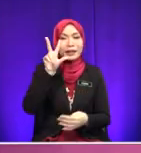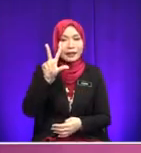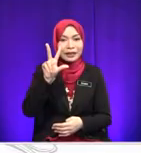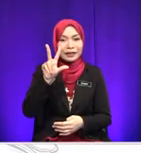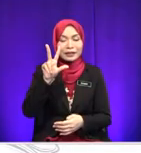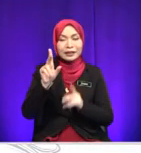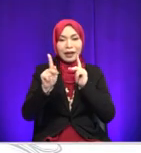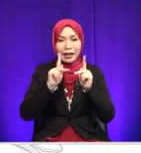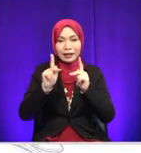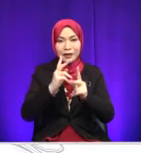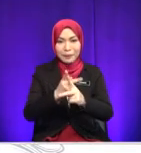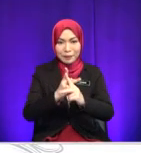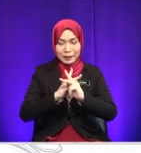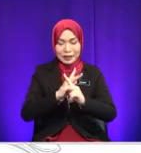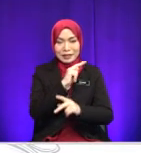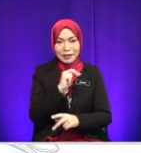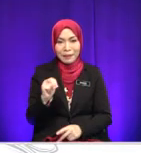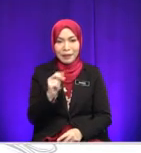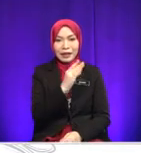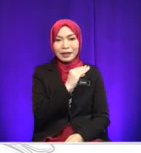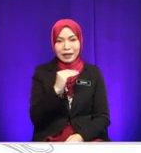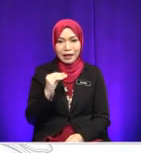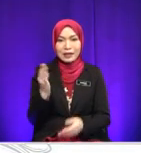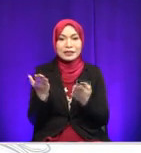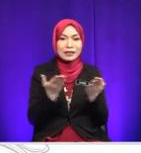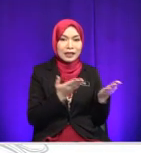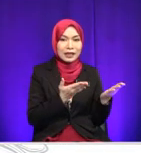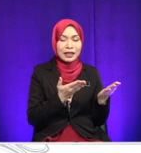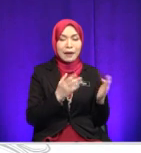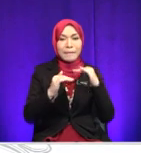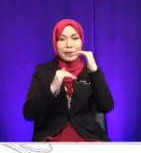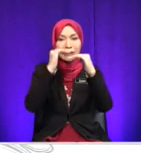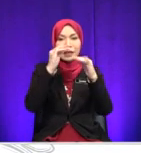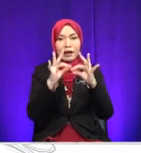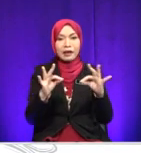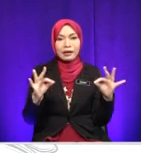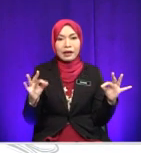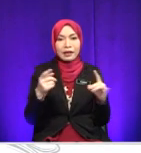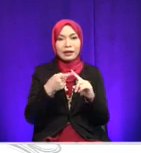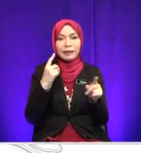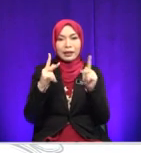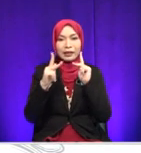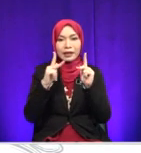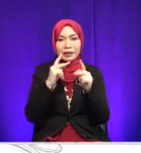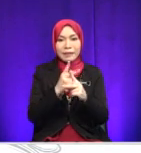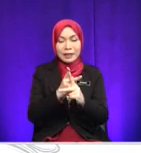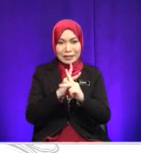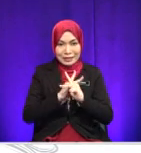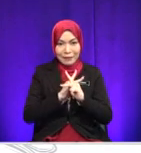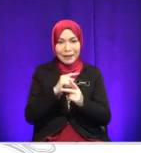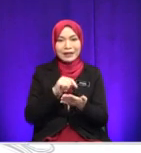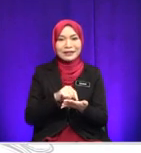dan juga sila bina ayat berdasarkan kata pinjaman tersebut. Siapa? Okay. Antara